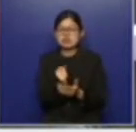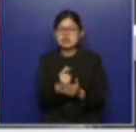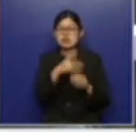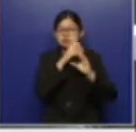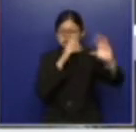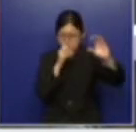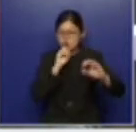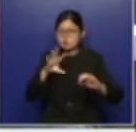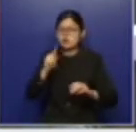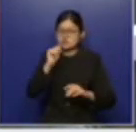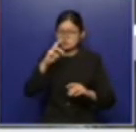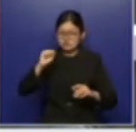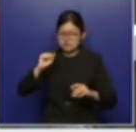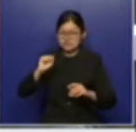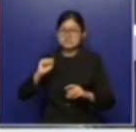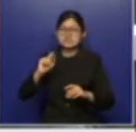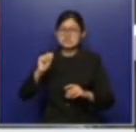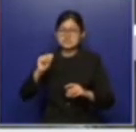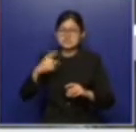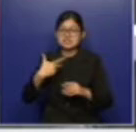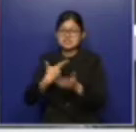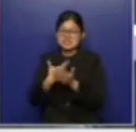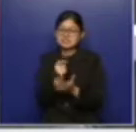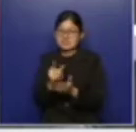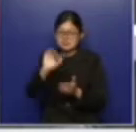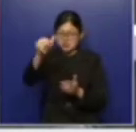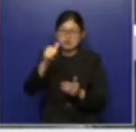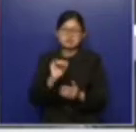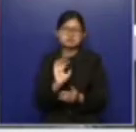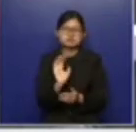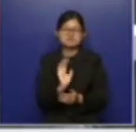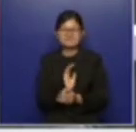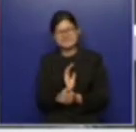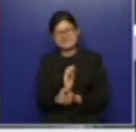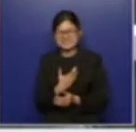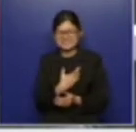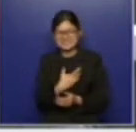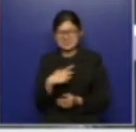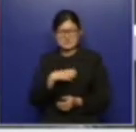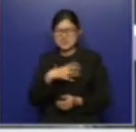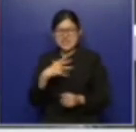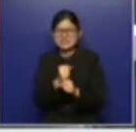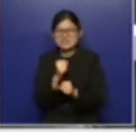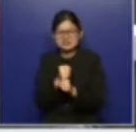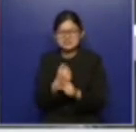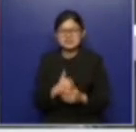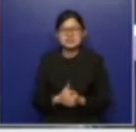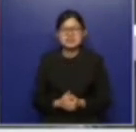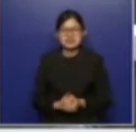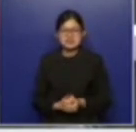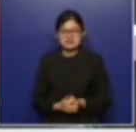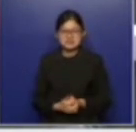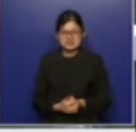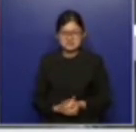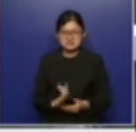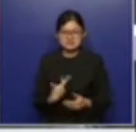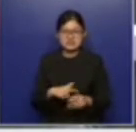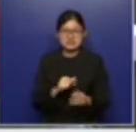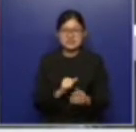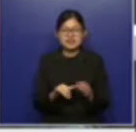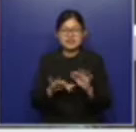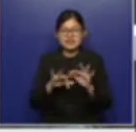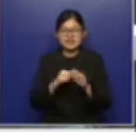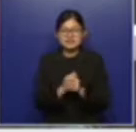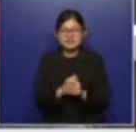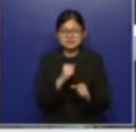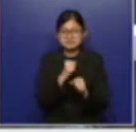ดท้าย TOT ก็เลยถูกบอกเลิกสัญญาโดยกสทช.คณะนี้ไงฮะฝ่ายค้านทำการบ้านมาหลากหลายท่านประธานครับ